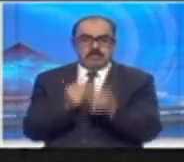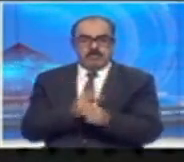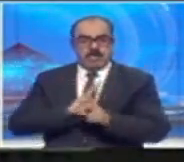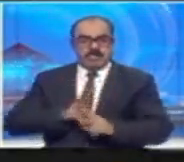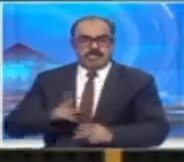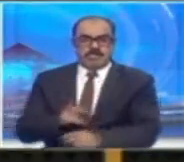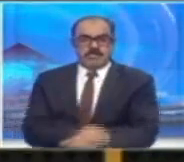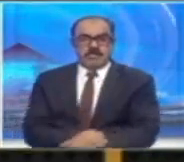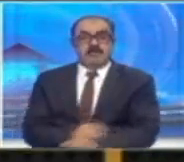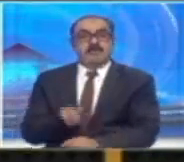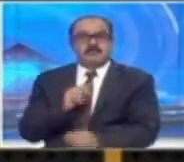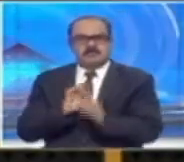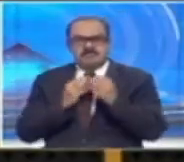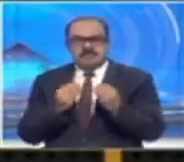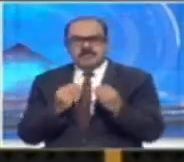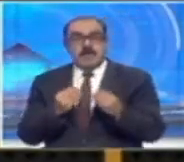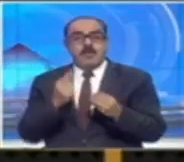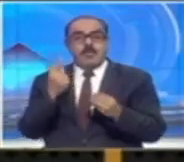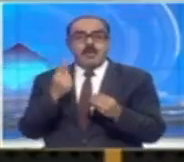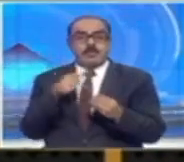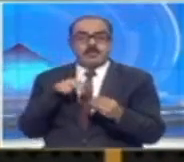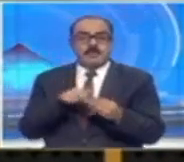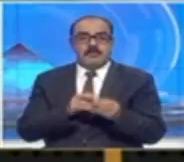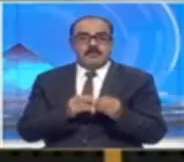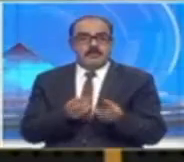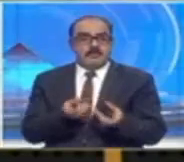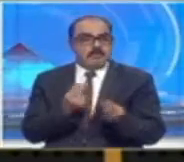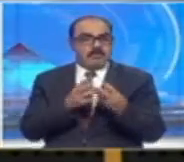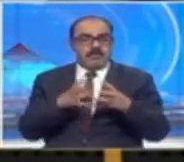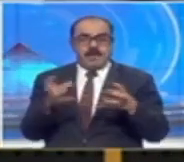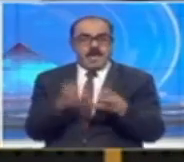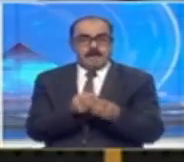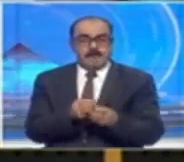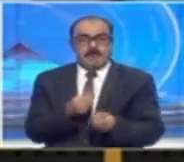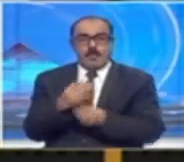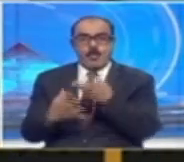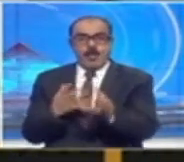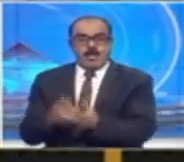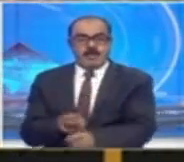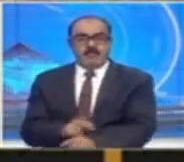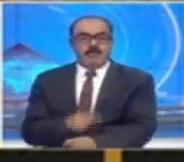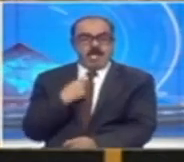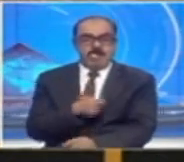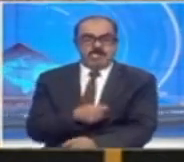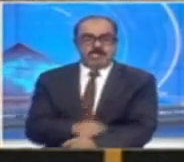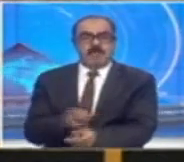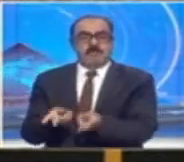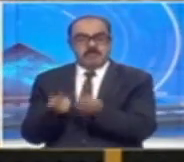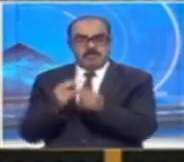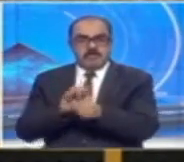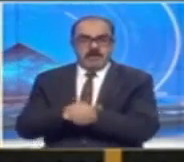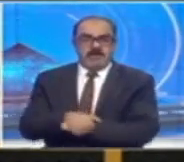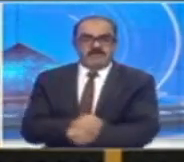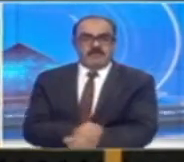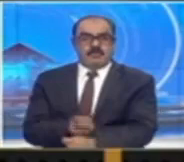متنوعة، وتم كشف غموض 81 حادث ما بين حريق عمد وقتل وسرقة